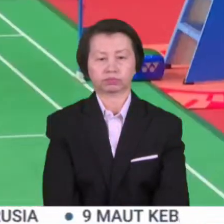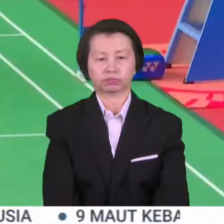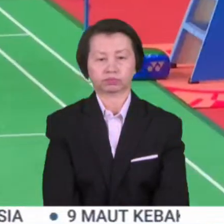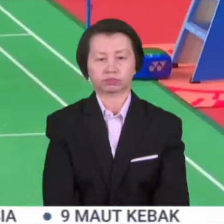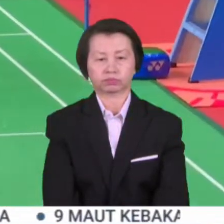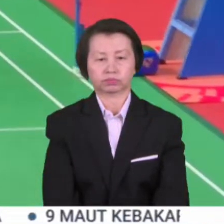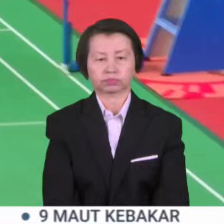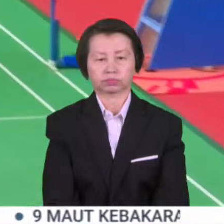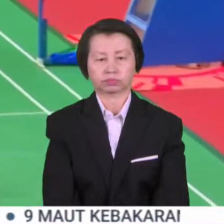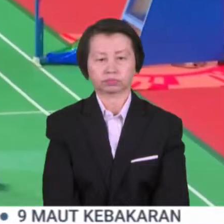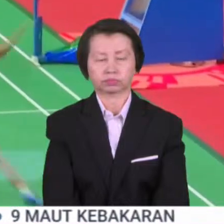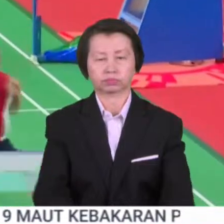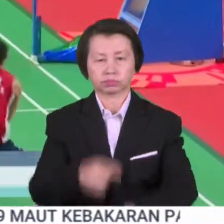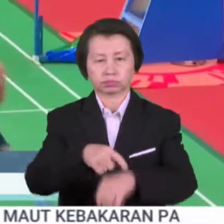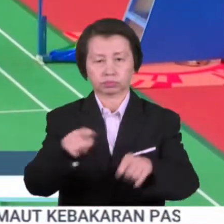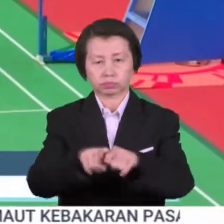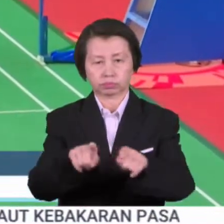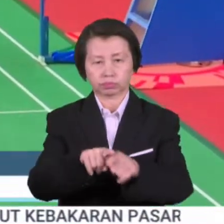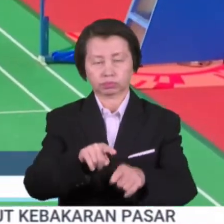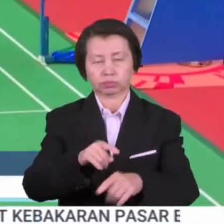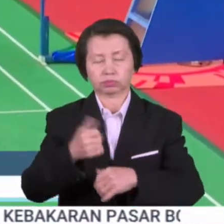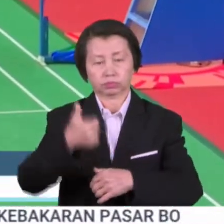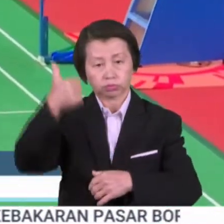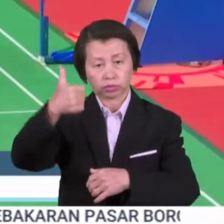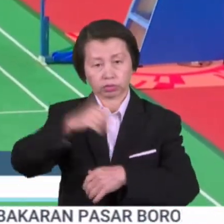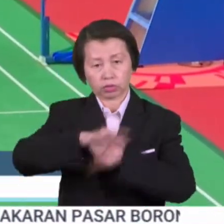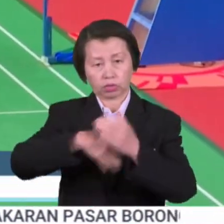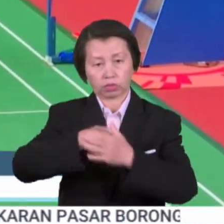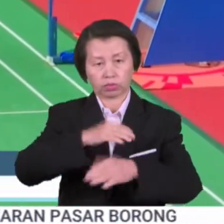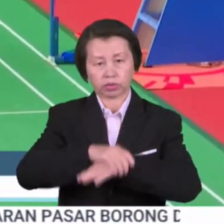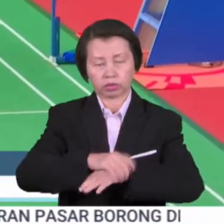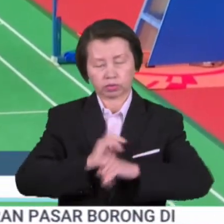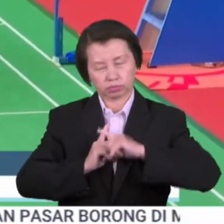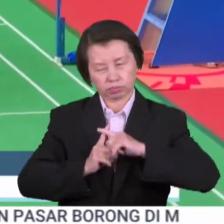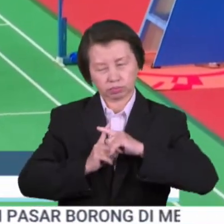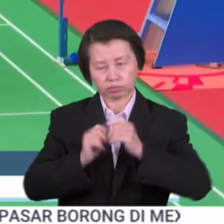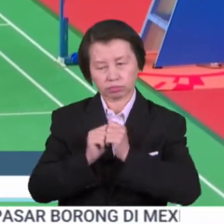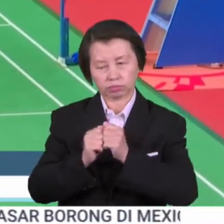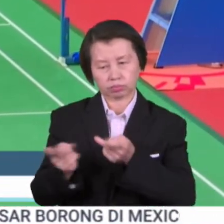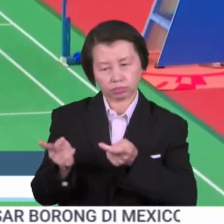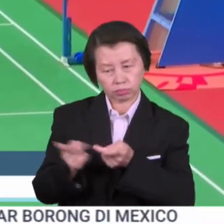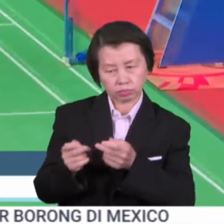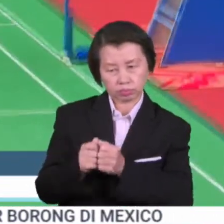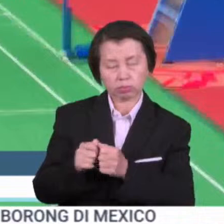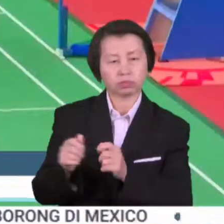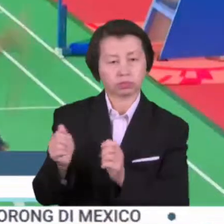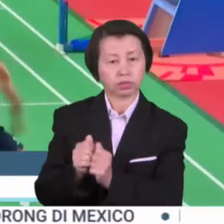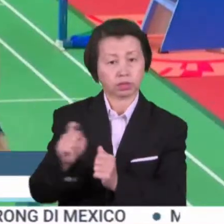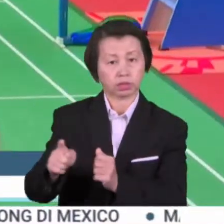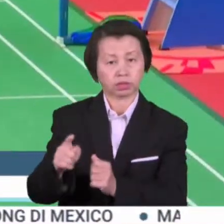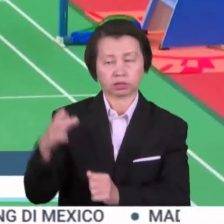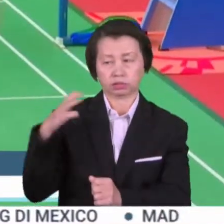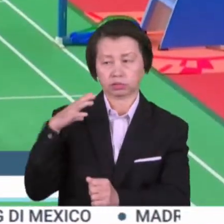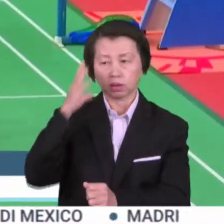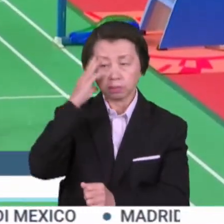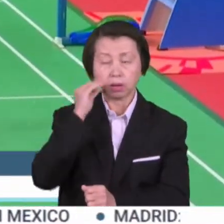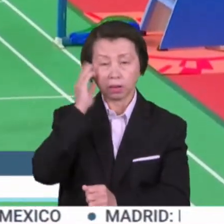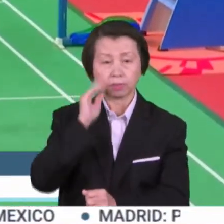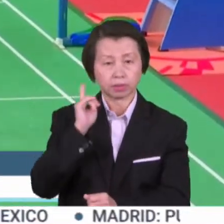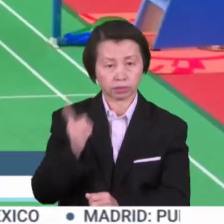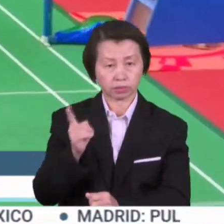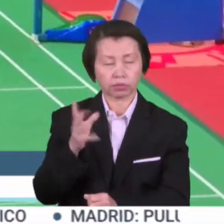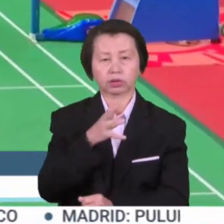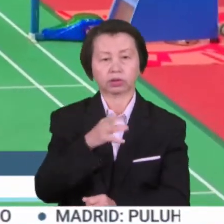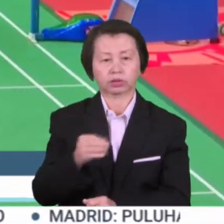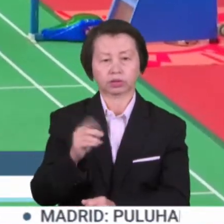2024 dalam masa sama juara All England 2021 itu optimis mampu membina keserasian yang istimewa dengan J Lati berpengalaman tersebut